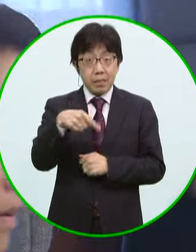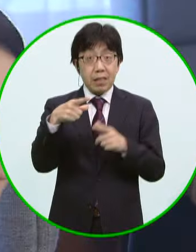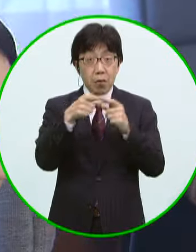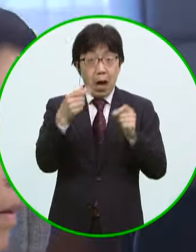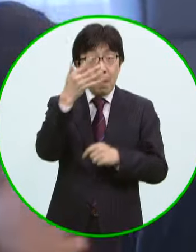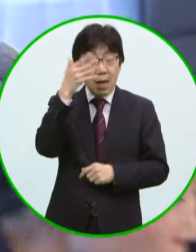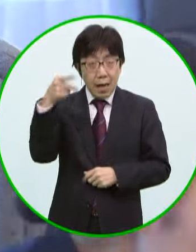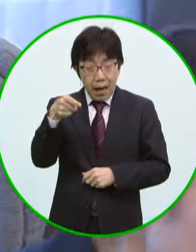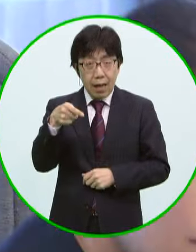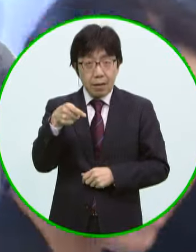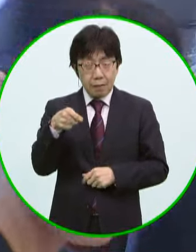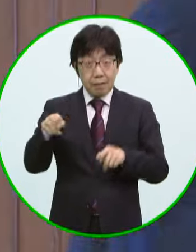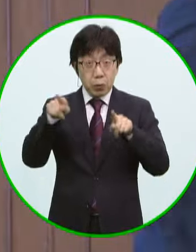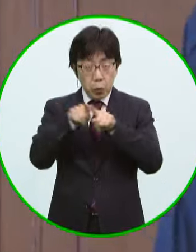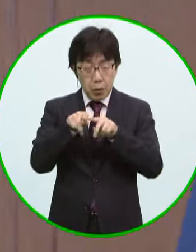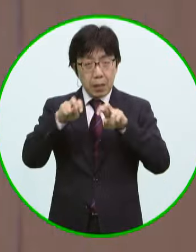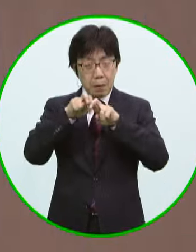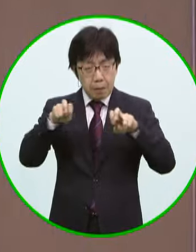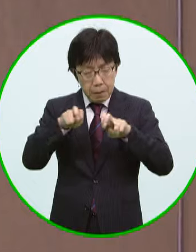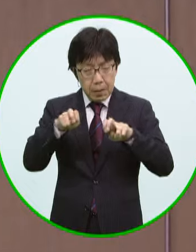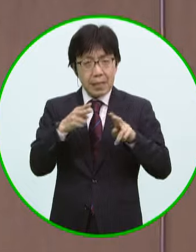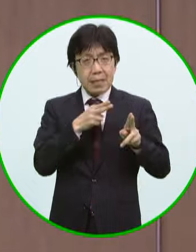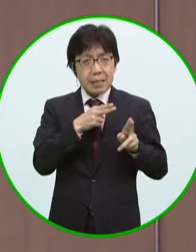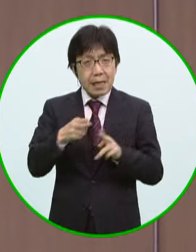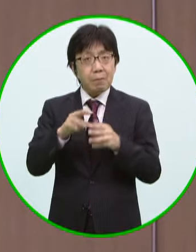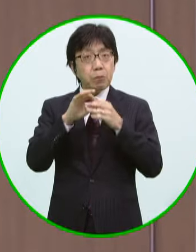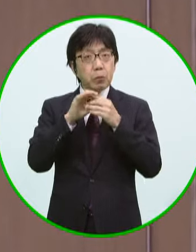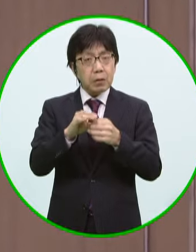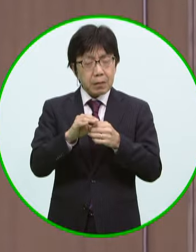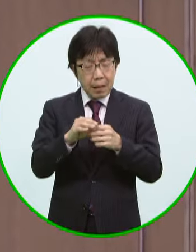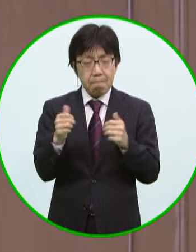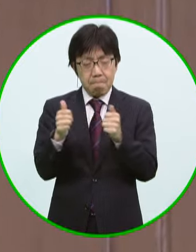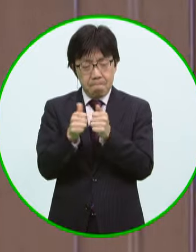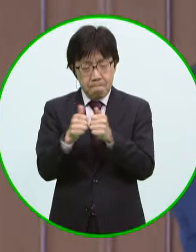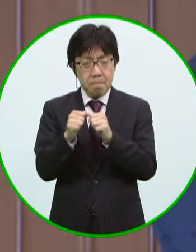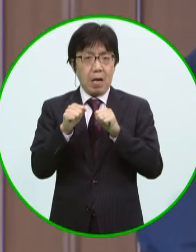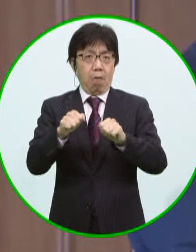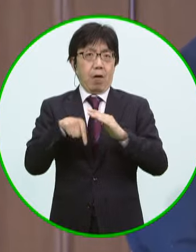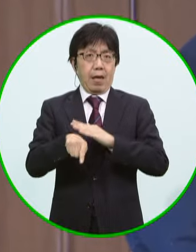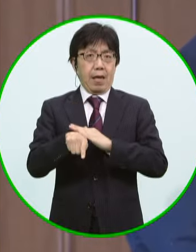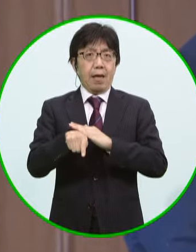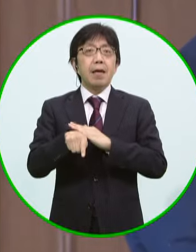備品の開発や整備面での協力を進めることを目的としています。